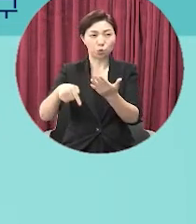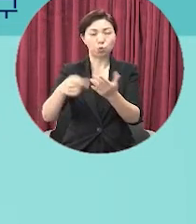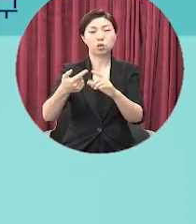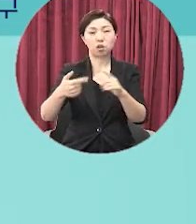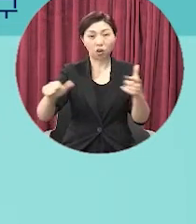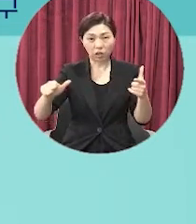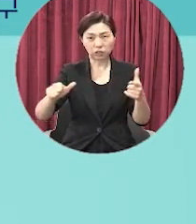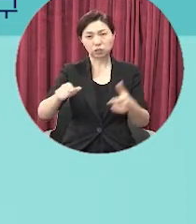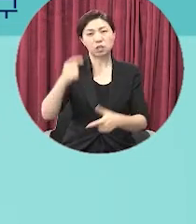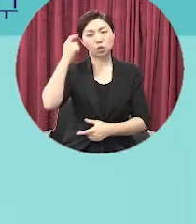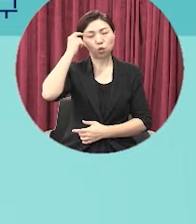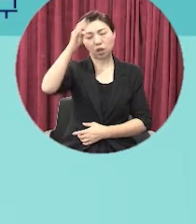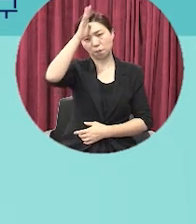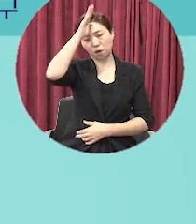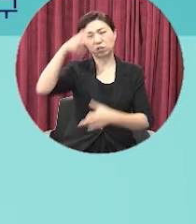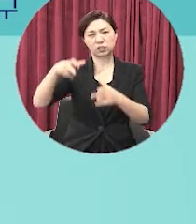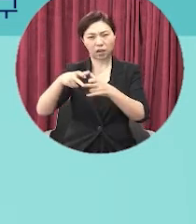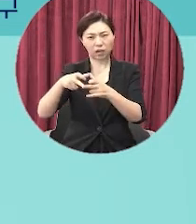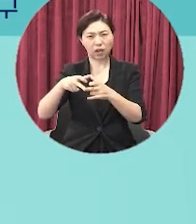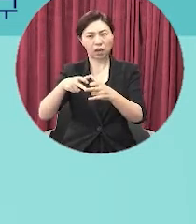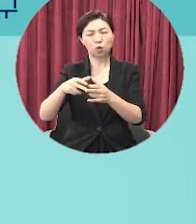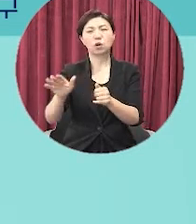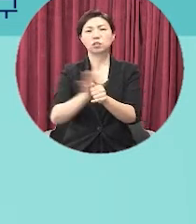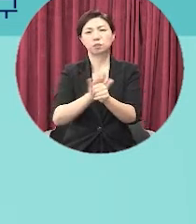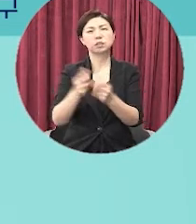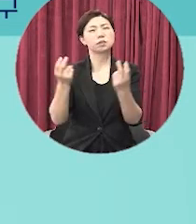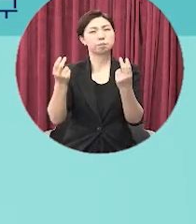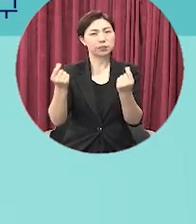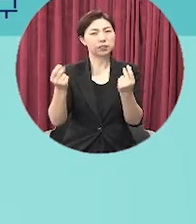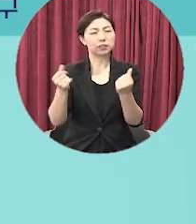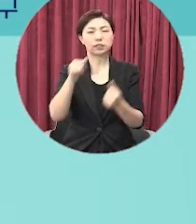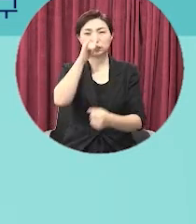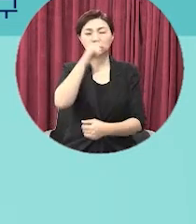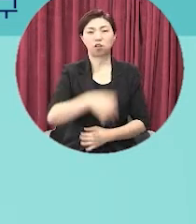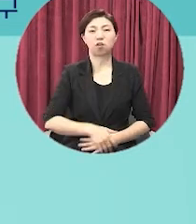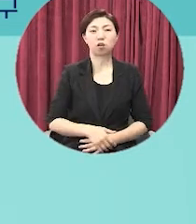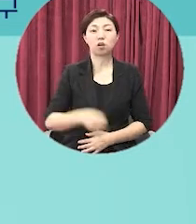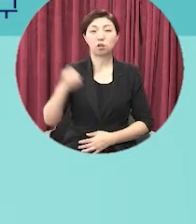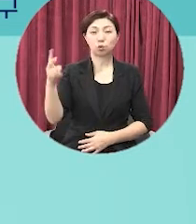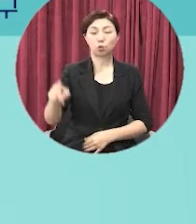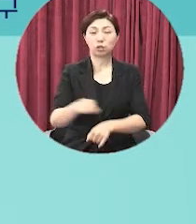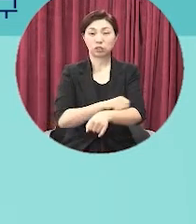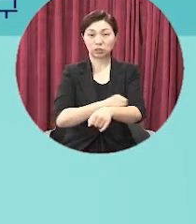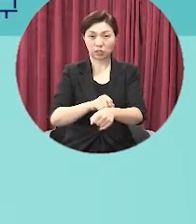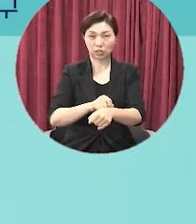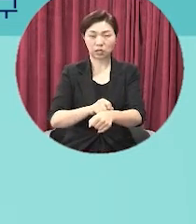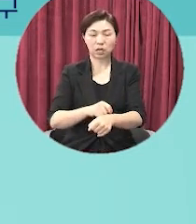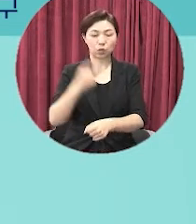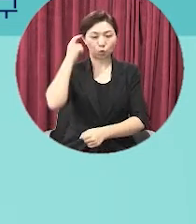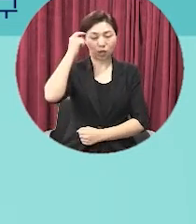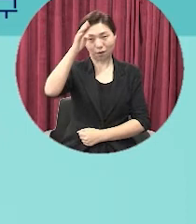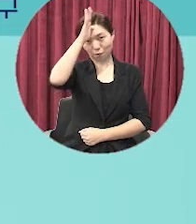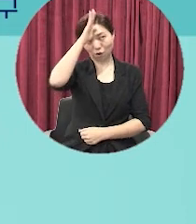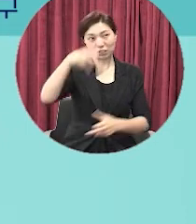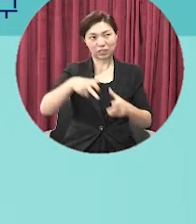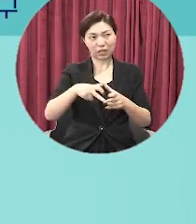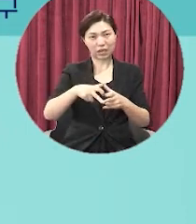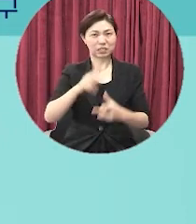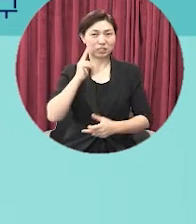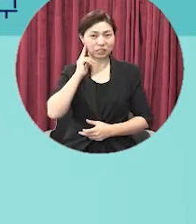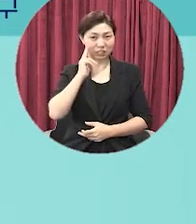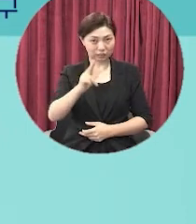비슷한 그런 서비스들이 대부분은 경쟁에서 제공이 되어야 될 것이고 특히 중 쯤 같은 경우에 있어서 어이